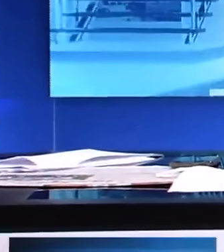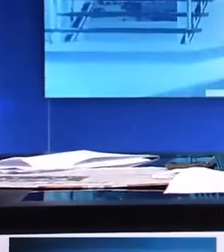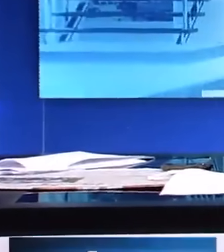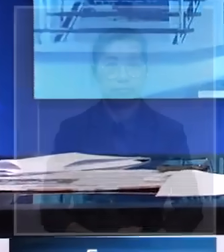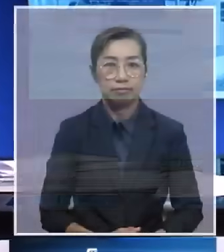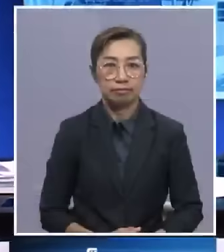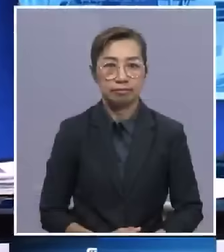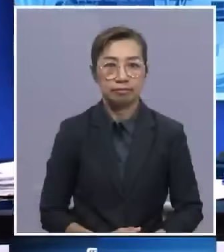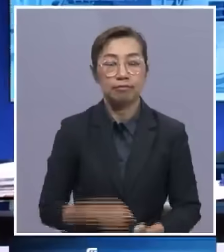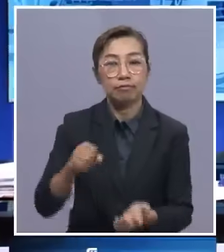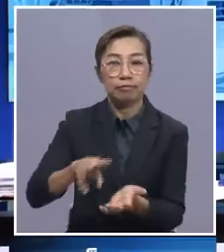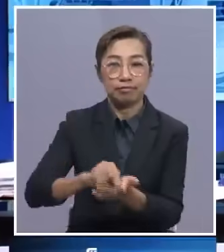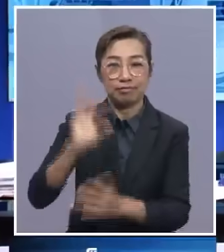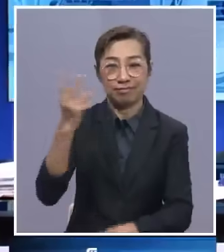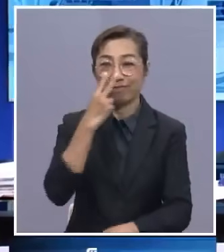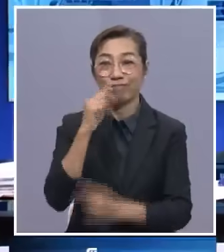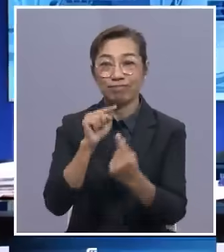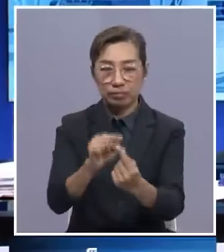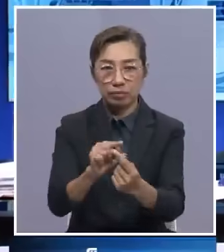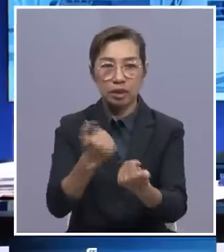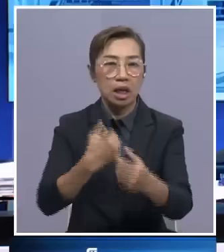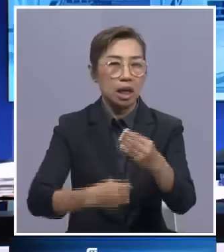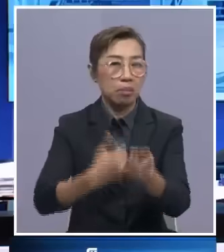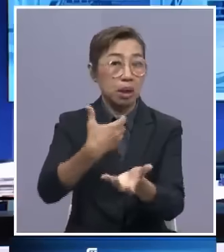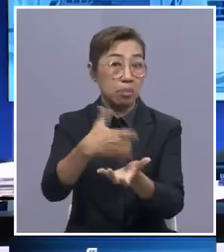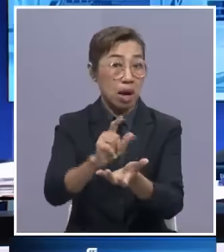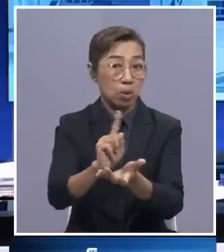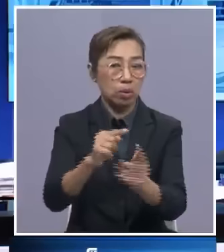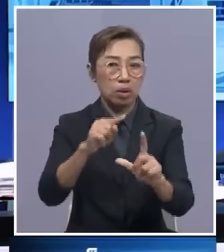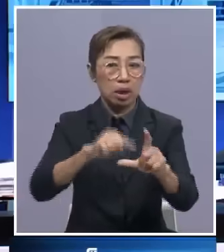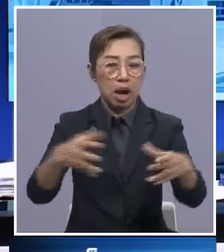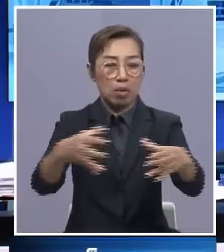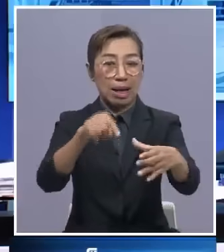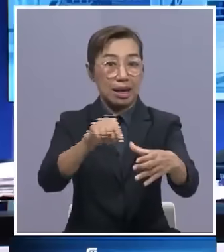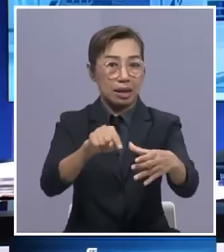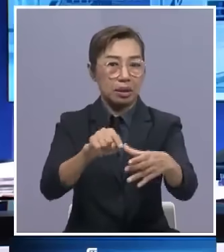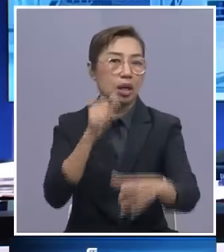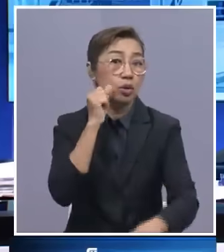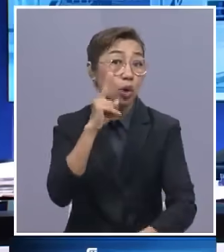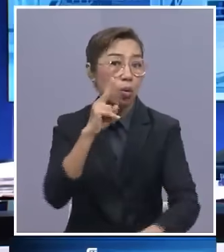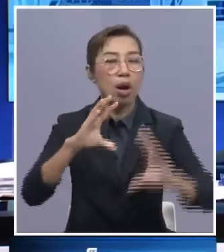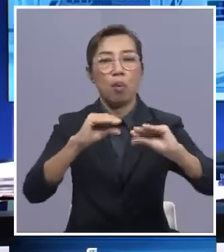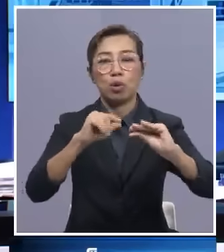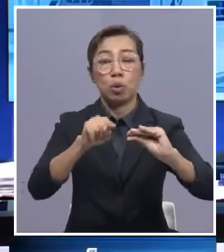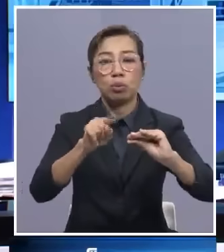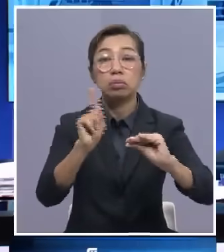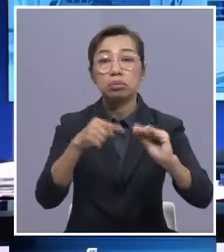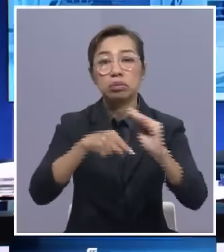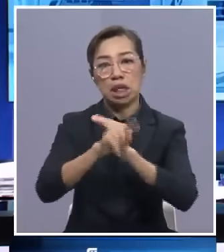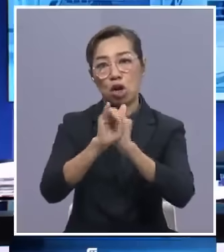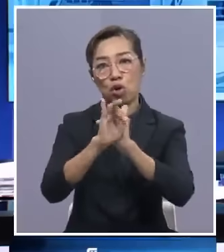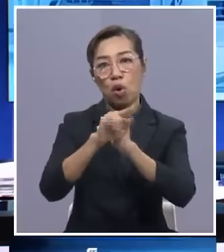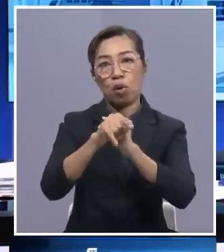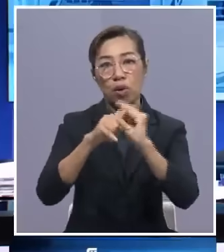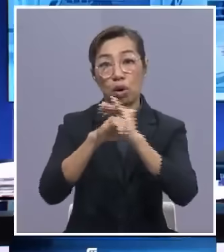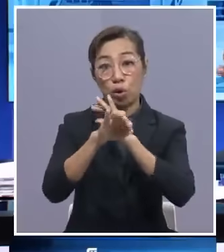กลับเข้าสู่เก็บตกจากเนชั่นนะครับประเด็นที่ต้องตามติดที่พรรคก้าวไกล 2วันเนี้ยเขามีสัมมนานะครับที่จังหวัดระยองก็